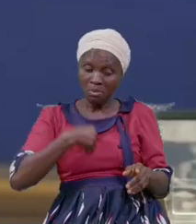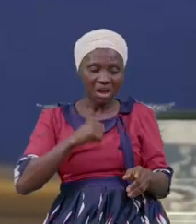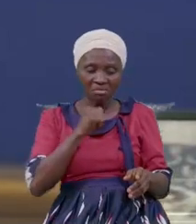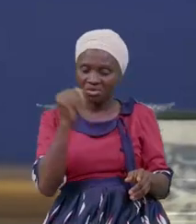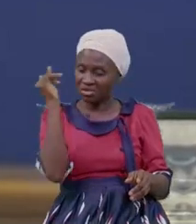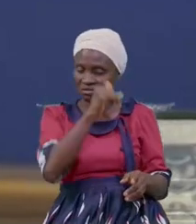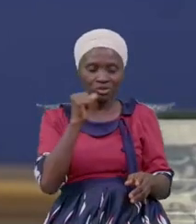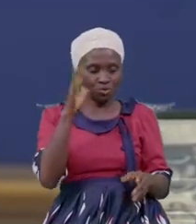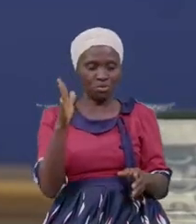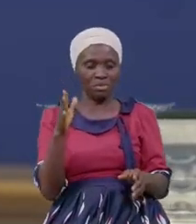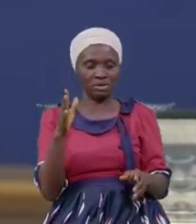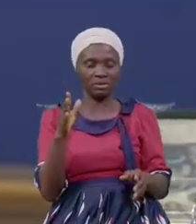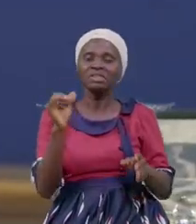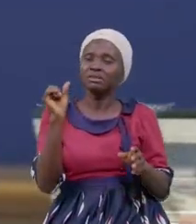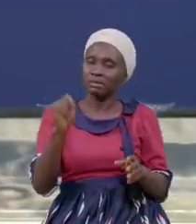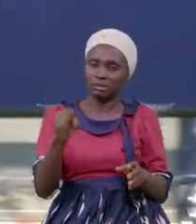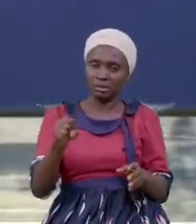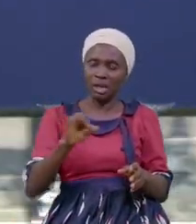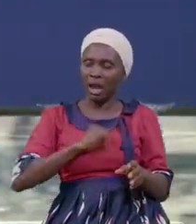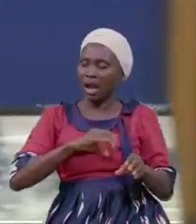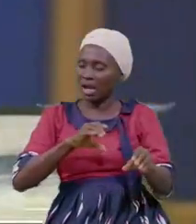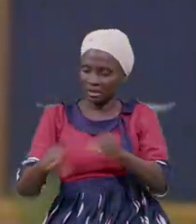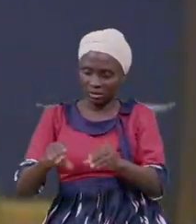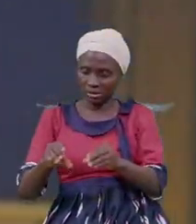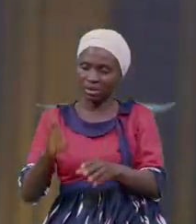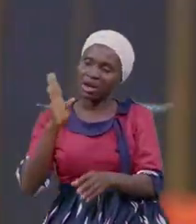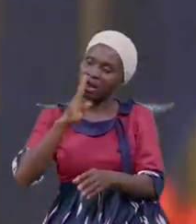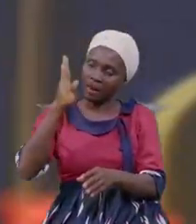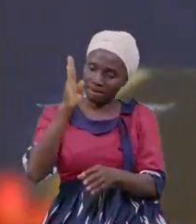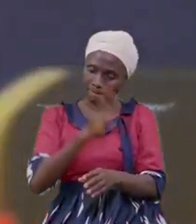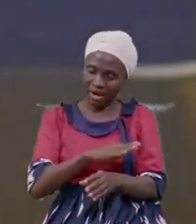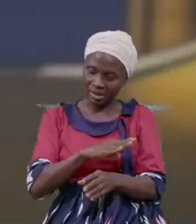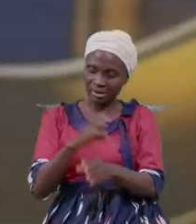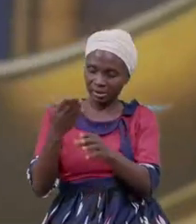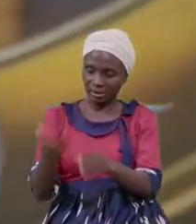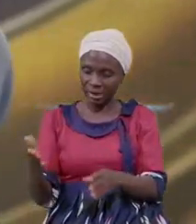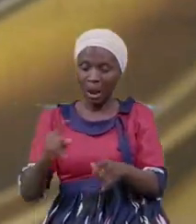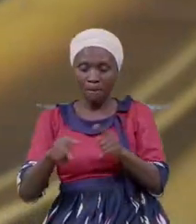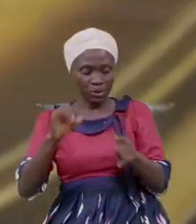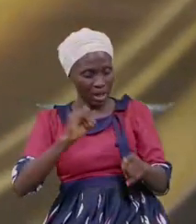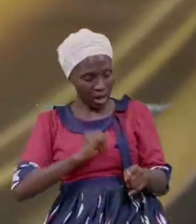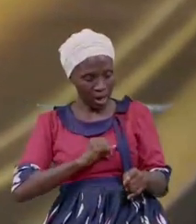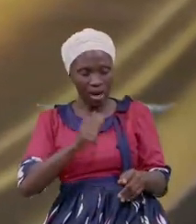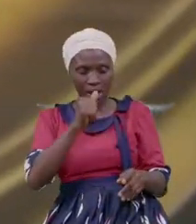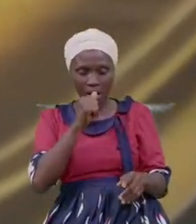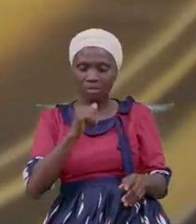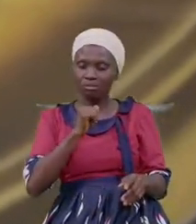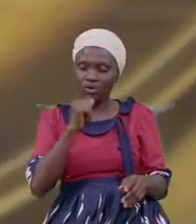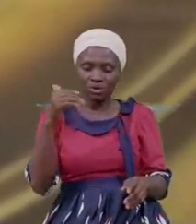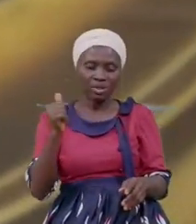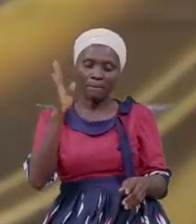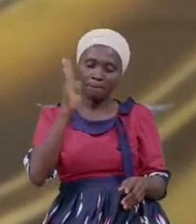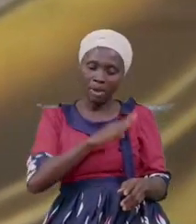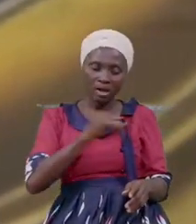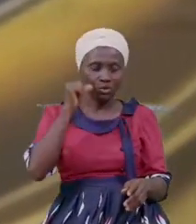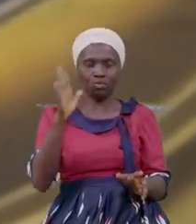insensée j'ai fait une chose insensée mais je ne suis pas une femme insensée vous